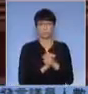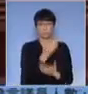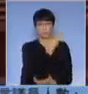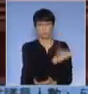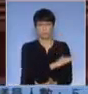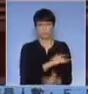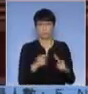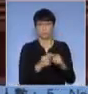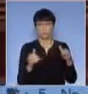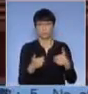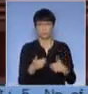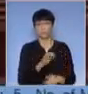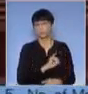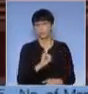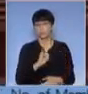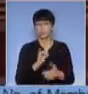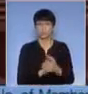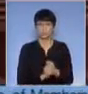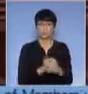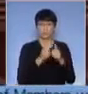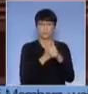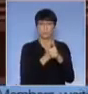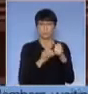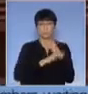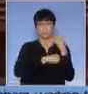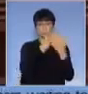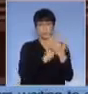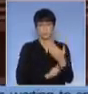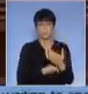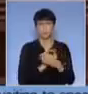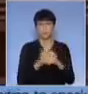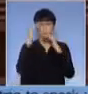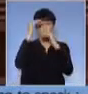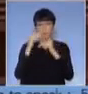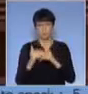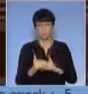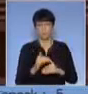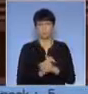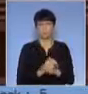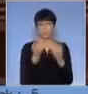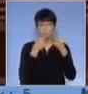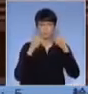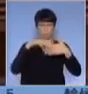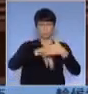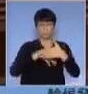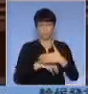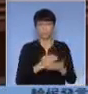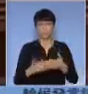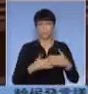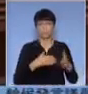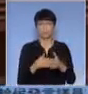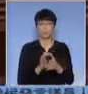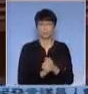益。我們相信院校是會按照法律和既定的機制處理校內的事務，而本局亦都